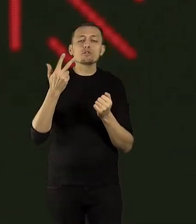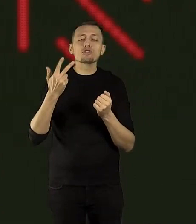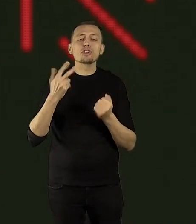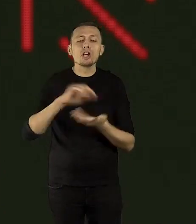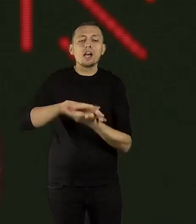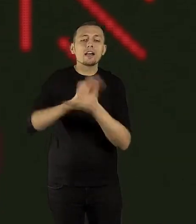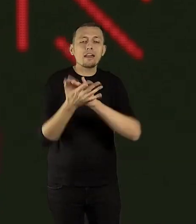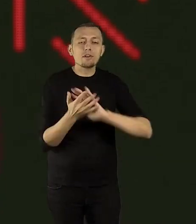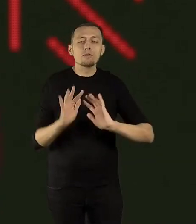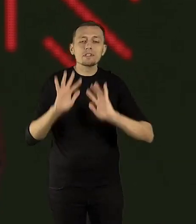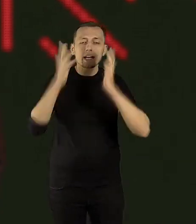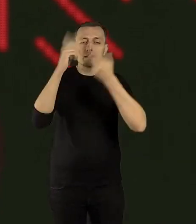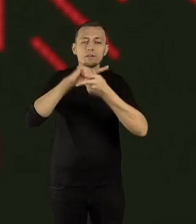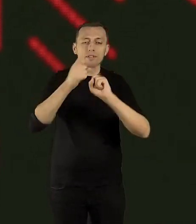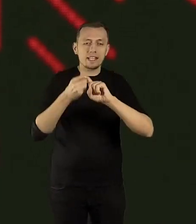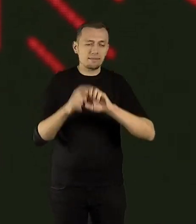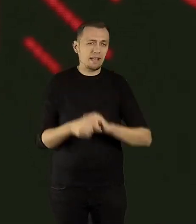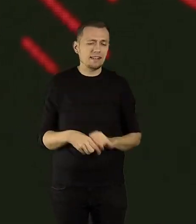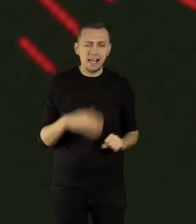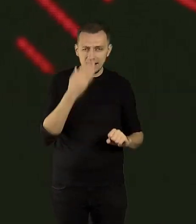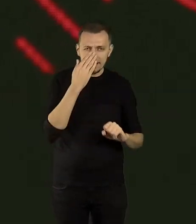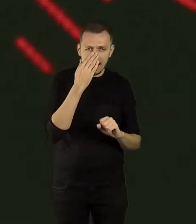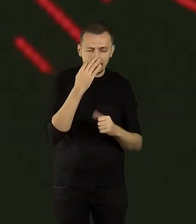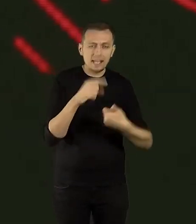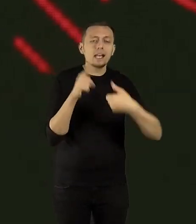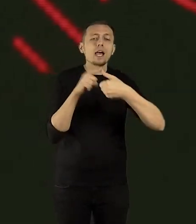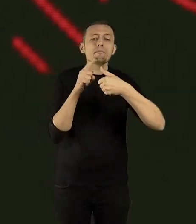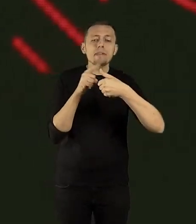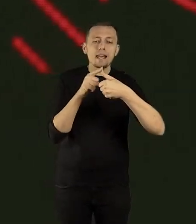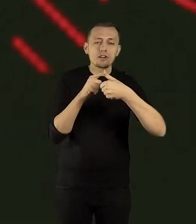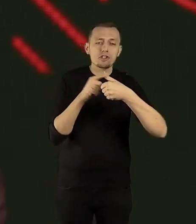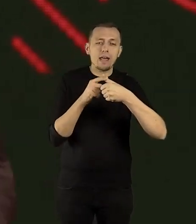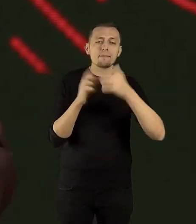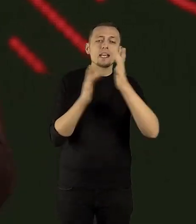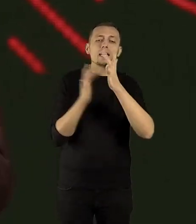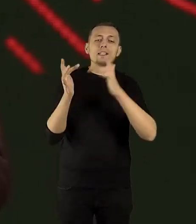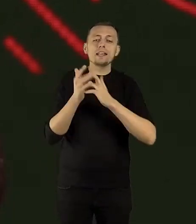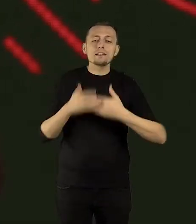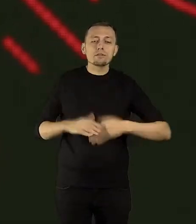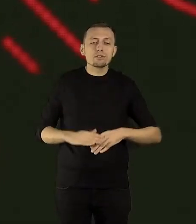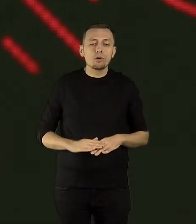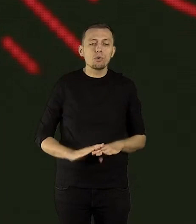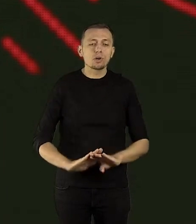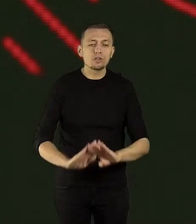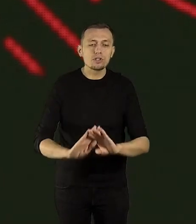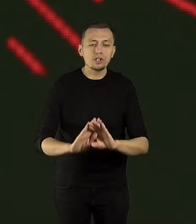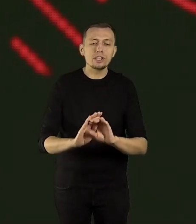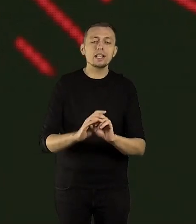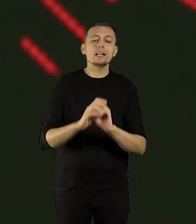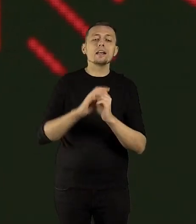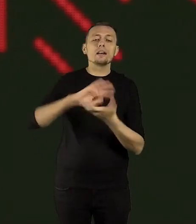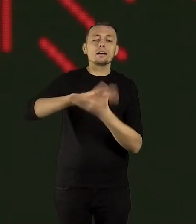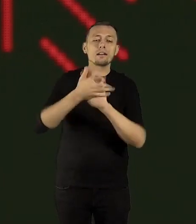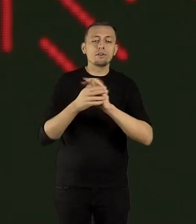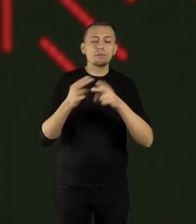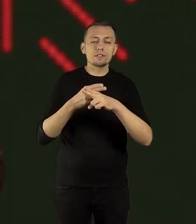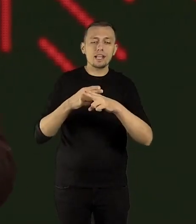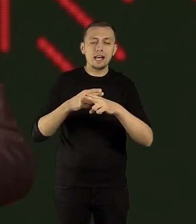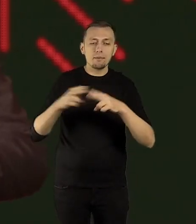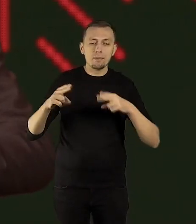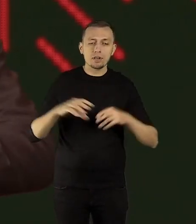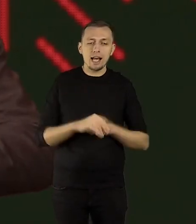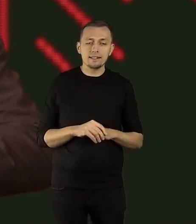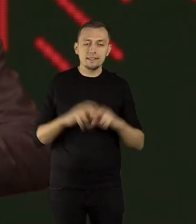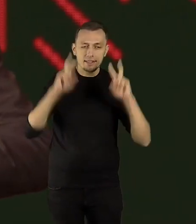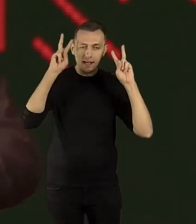jego narodziny doprowadzą do rewolucji moralnej. Okazał siłę swoim ramieniem, rozproszył